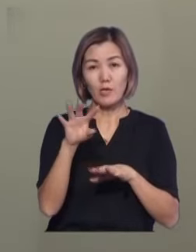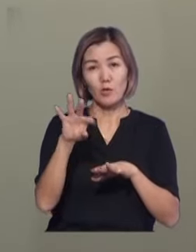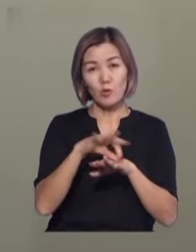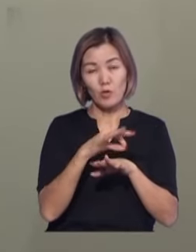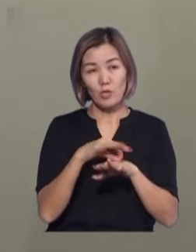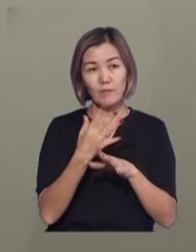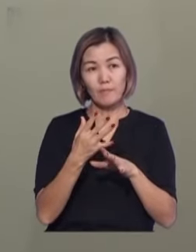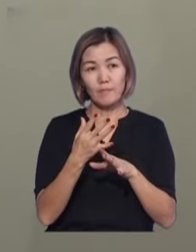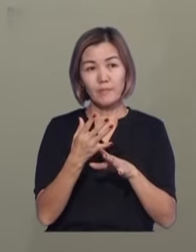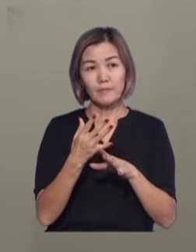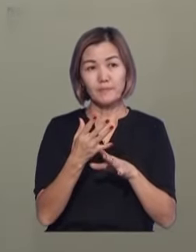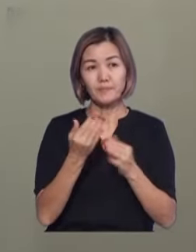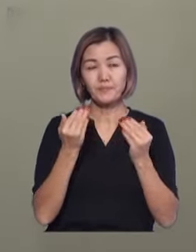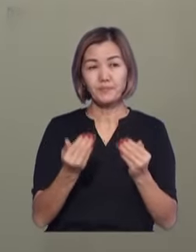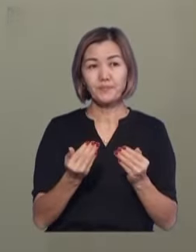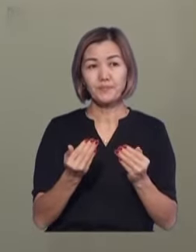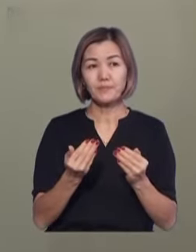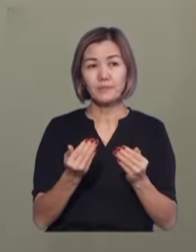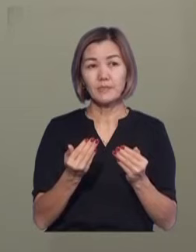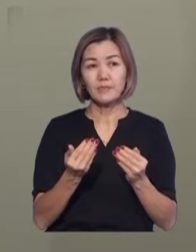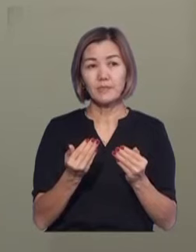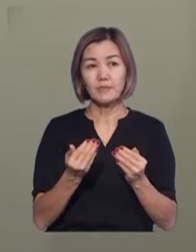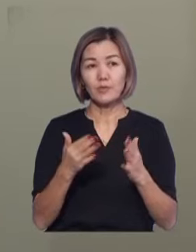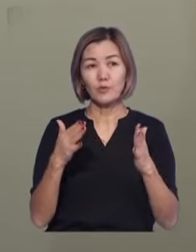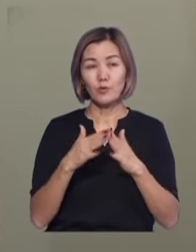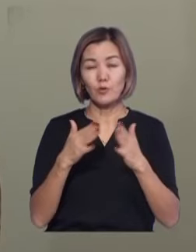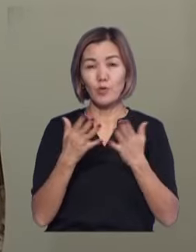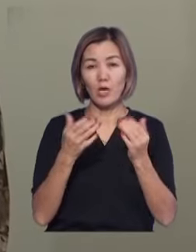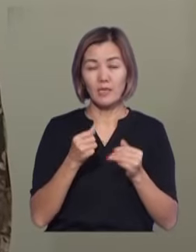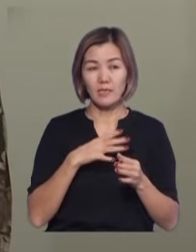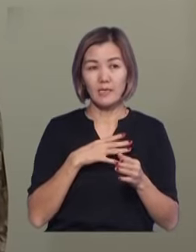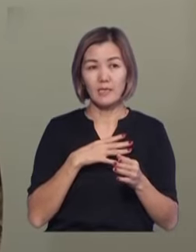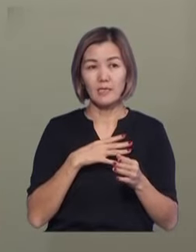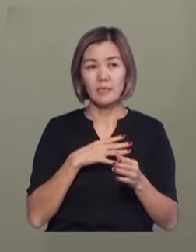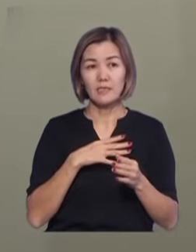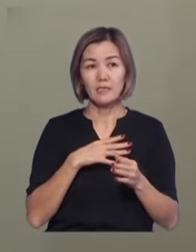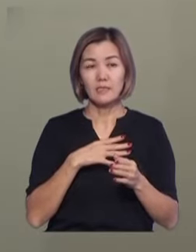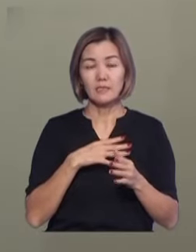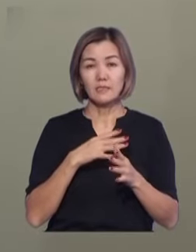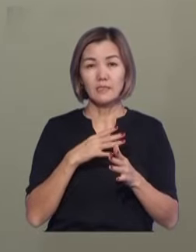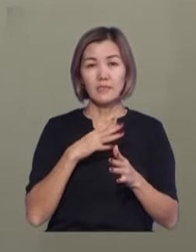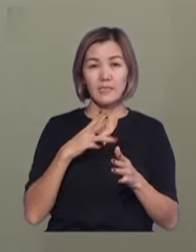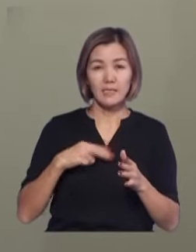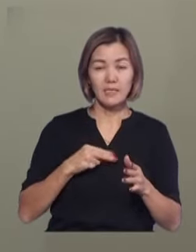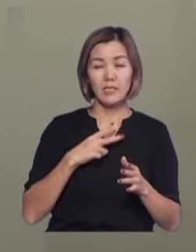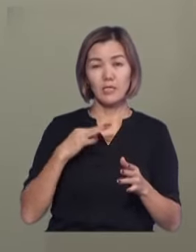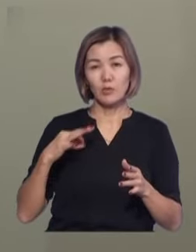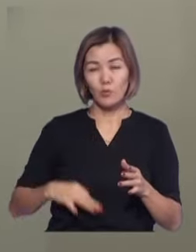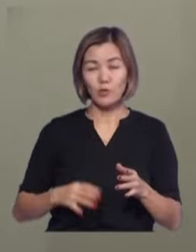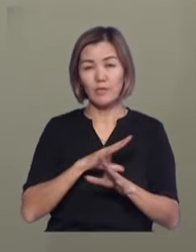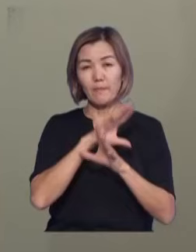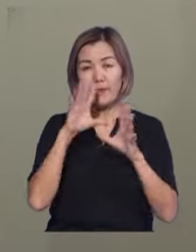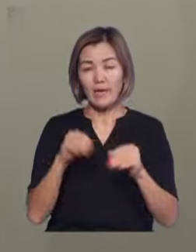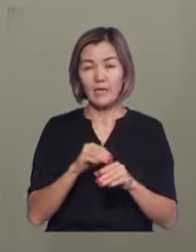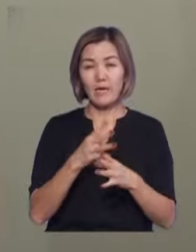болды. Енді екіншіге қосылып үйлі болып атырмыз. Со балапандарым аман болсын, дендері сау болсын, осы үйде өсіп